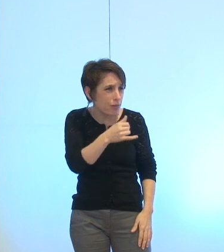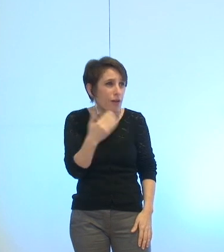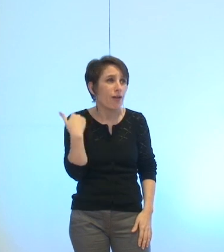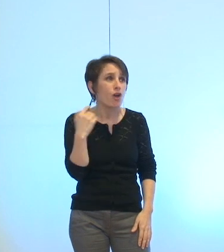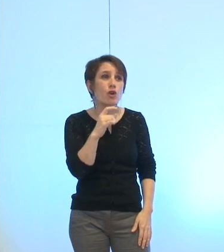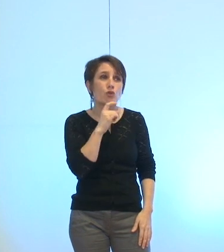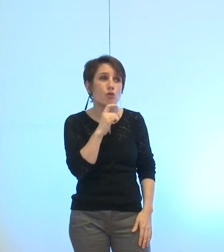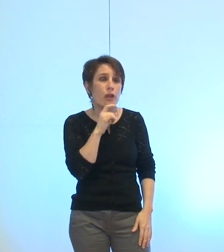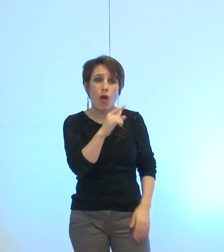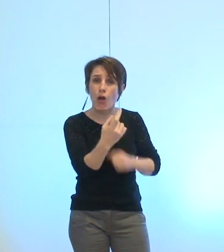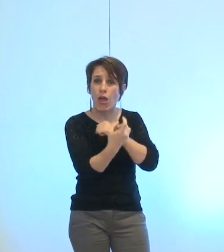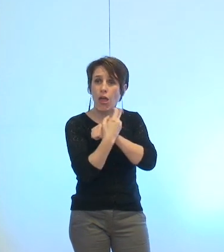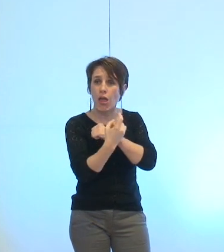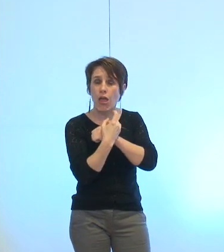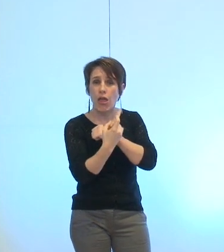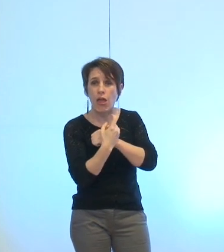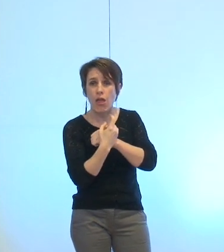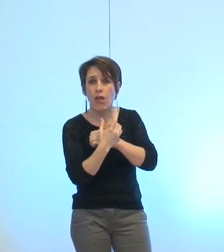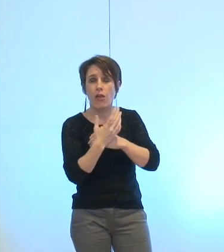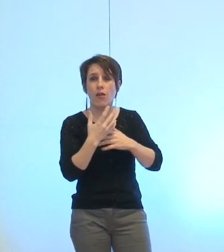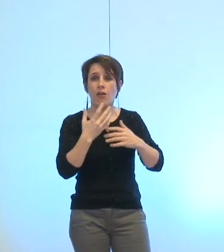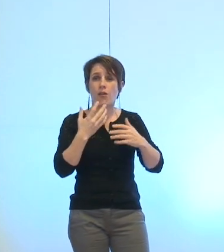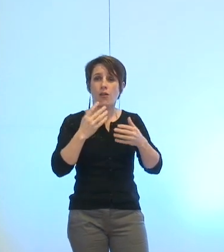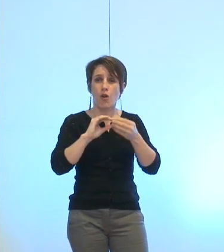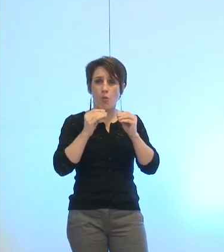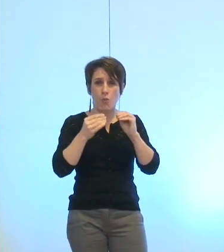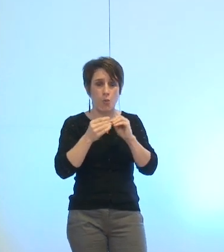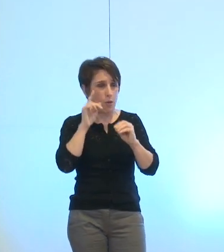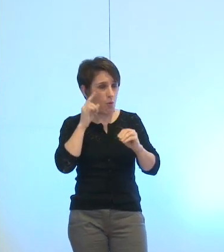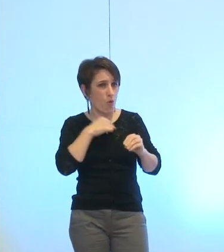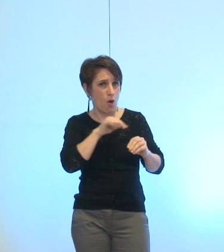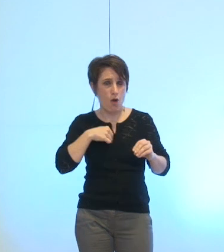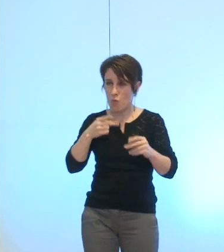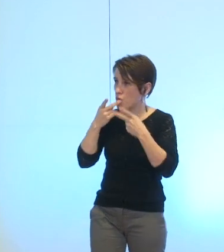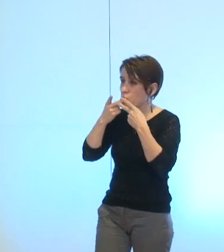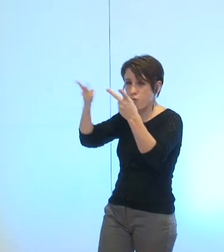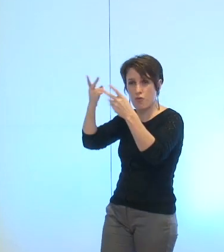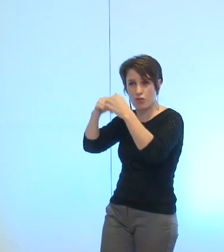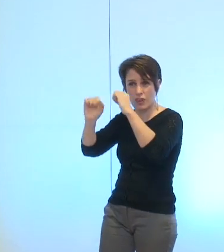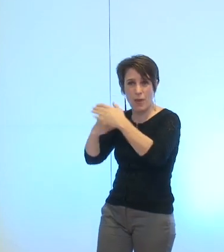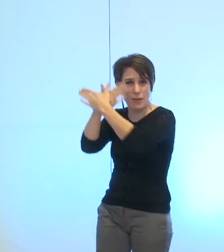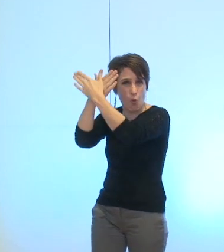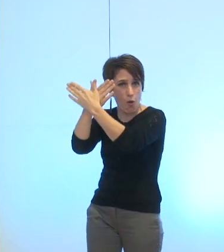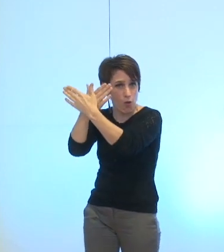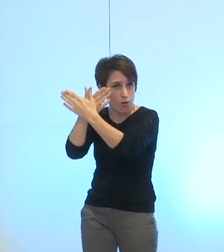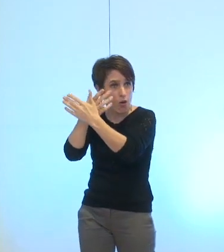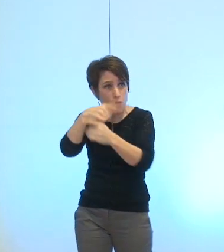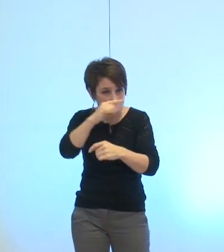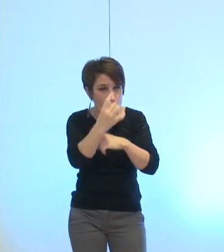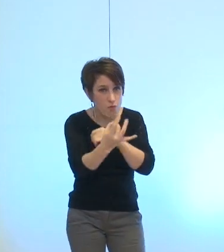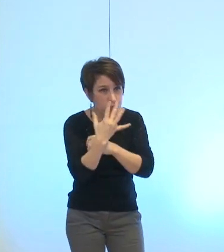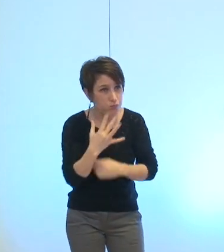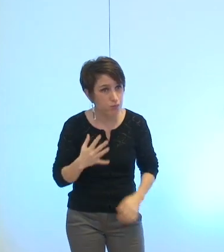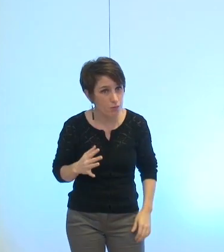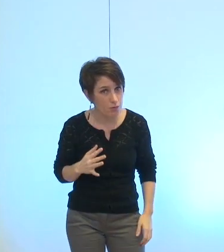des amendements qui visaient à dire à la métropole un certain nombre de choses et que vous sous ce motif là vous les avez refusé et